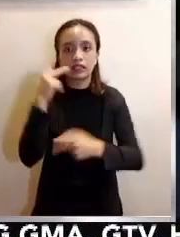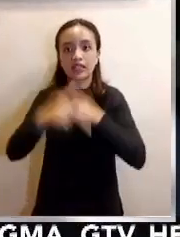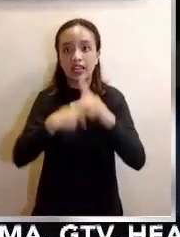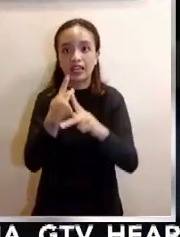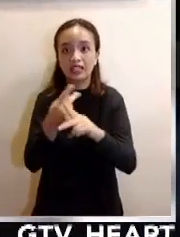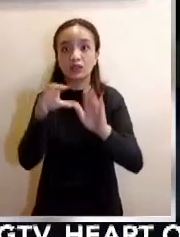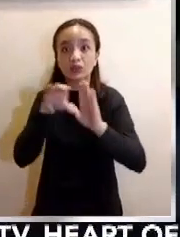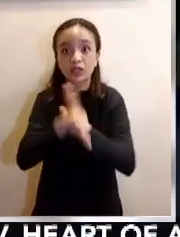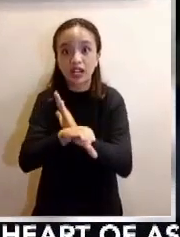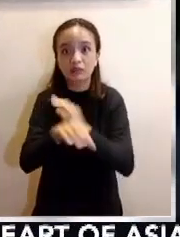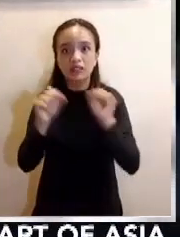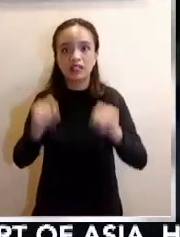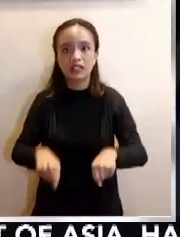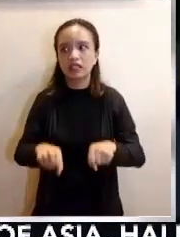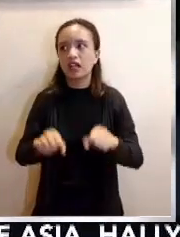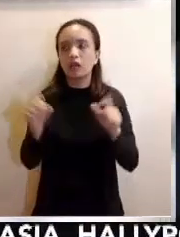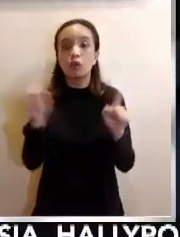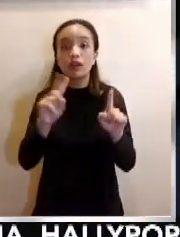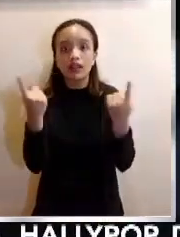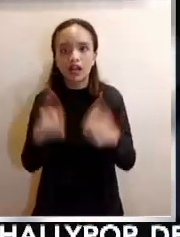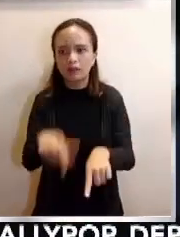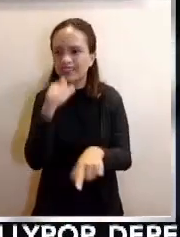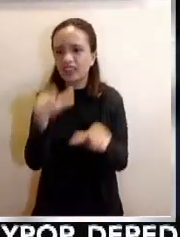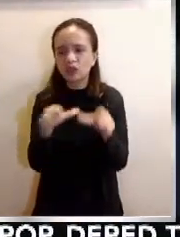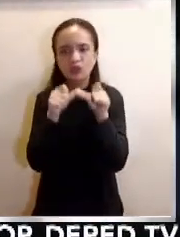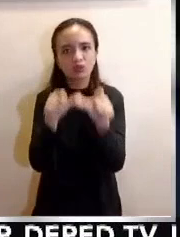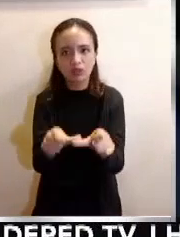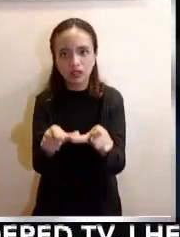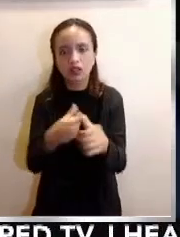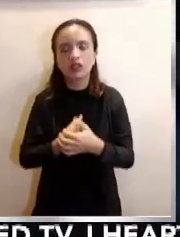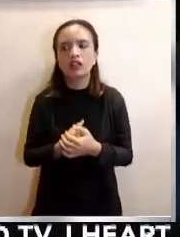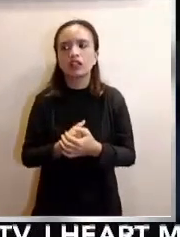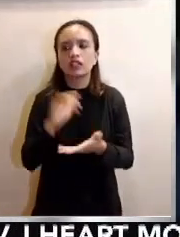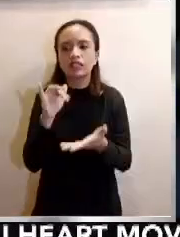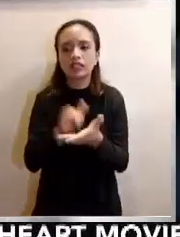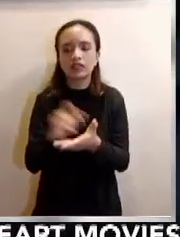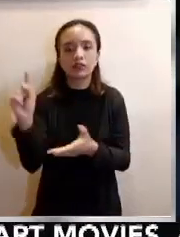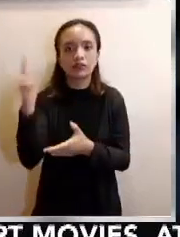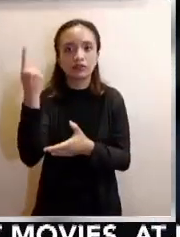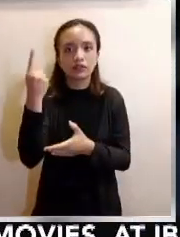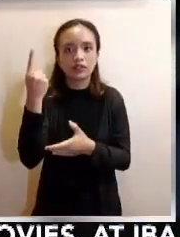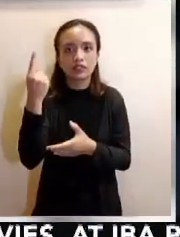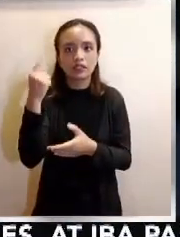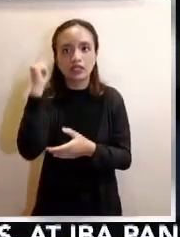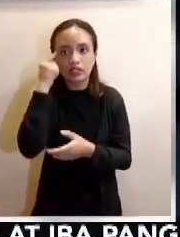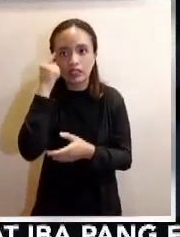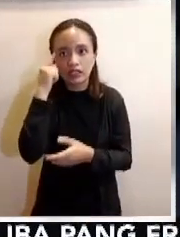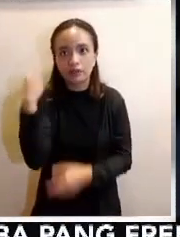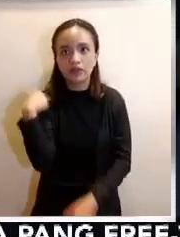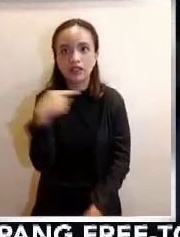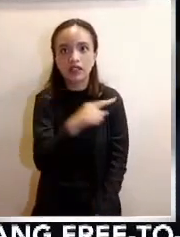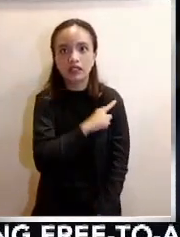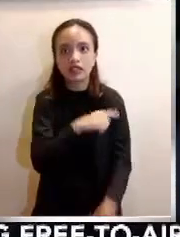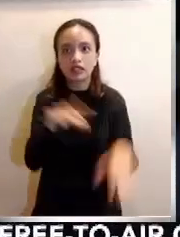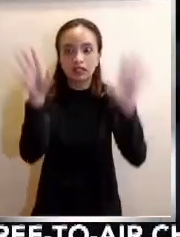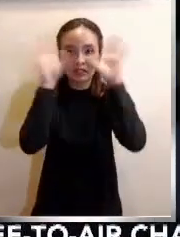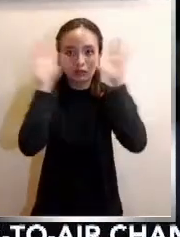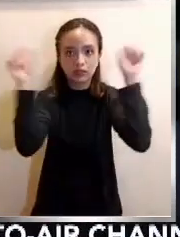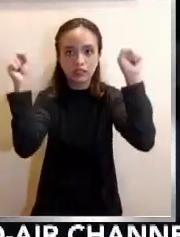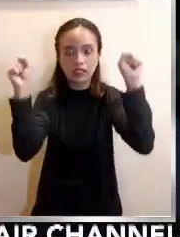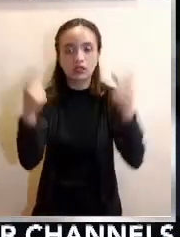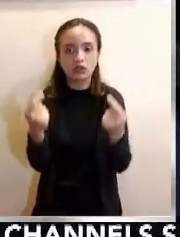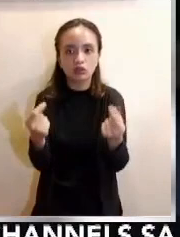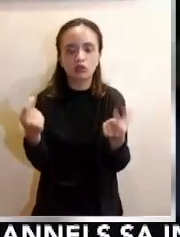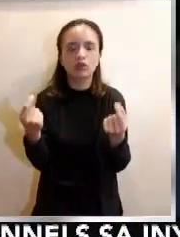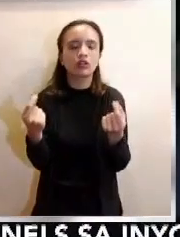instability. And ito po yung pangunahin sa isip ng ating Pangulo na magkakagulo kung ano,